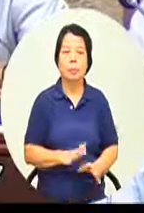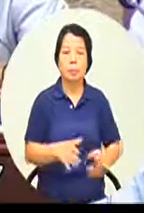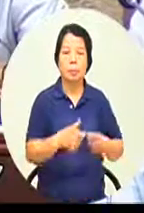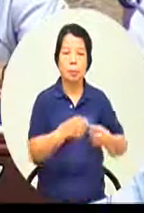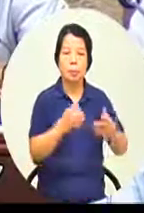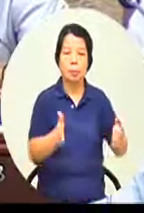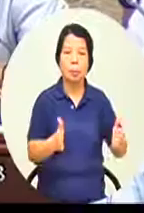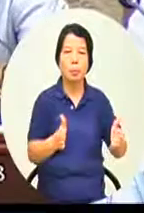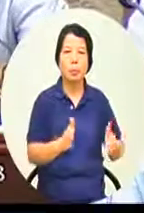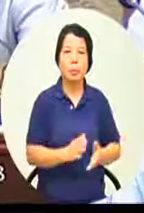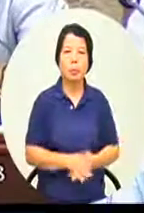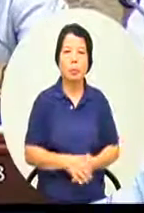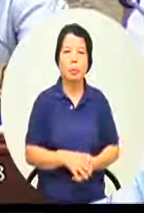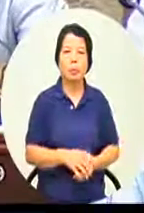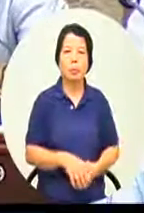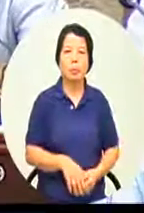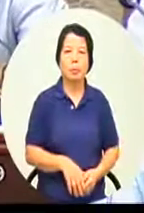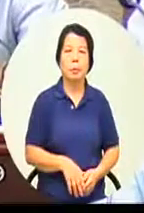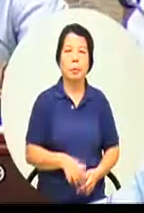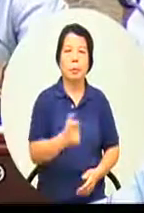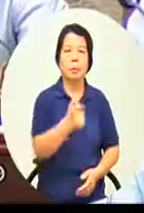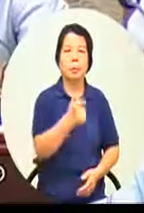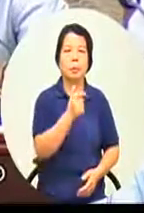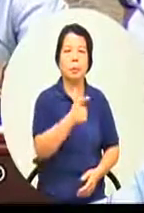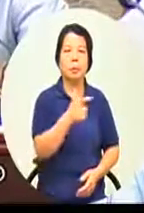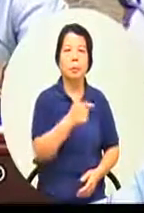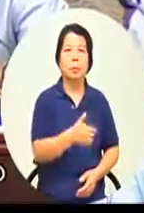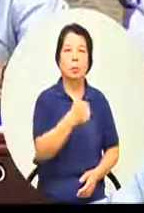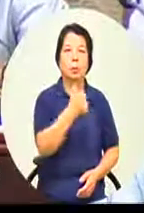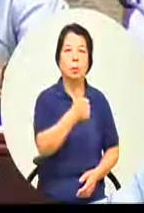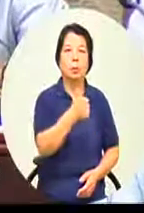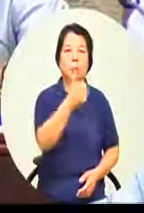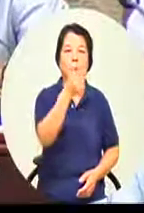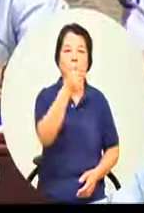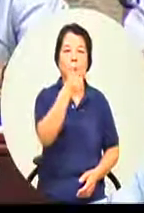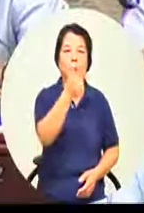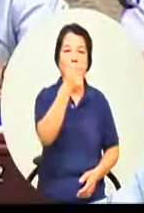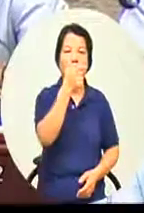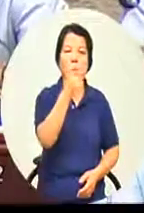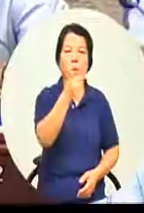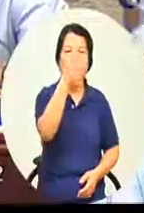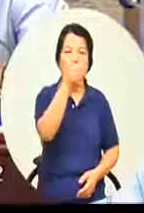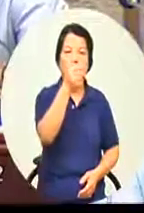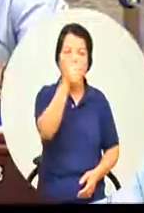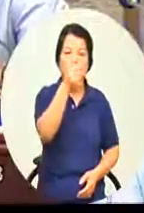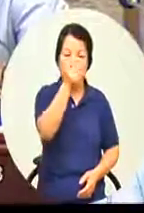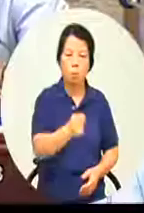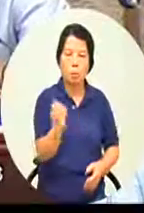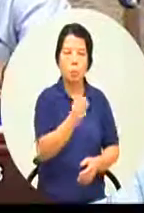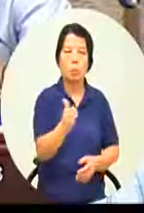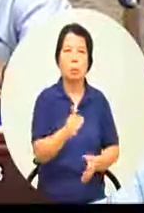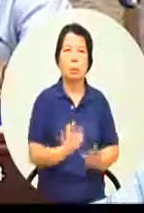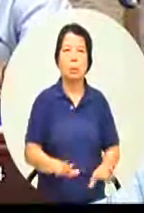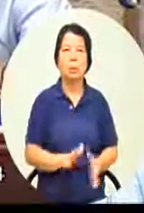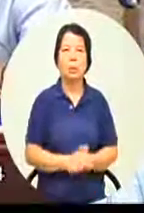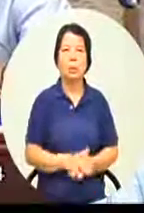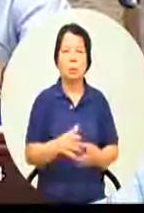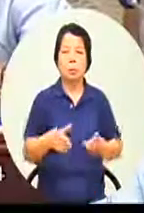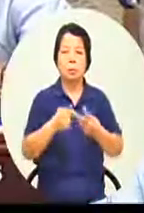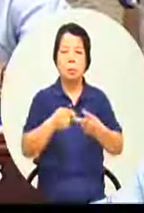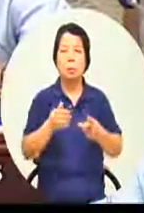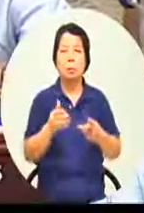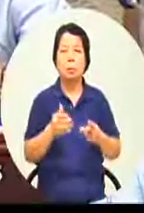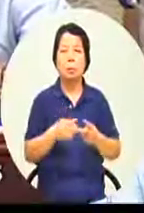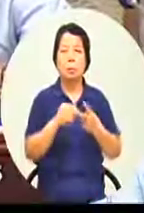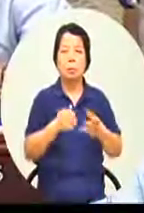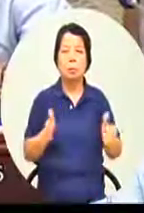的部分是56.79亿，那第二阶段的部分是57.89，那已经花费的部